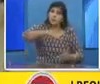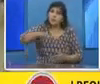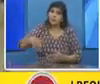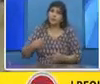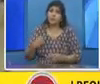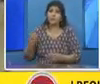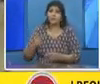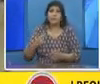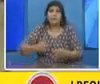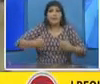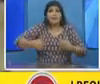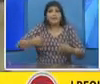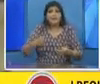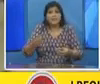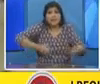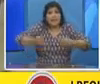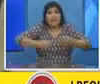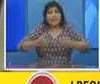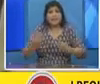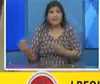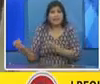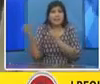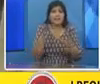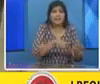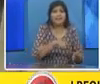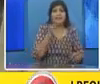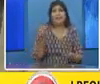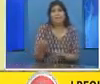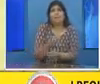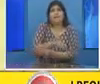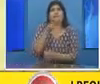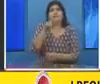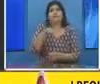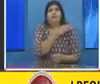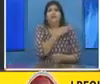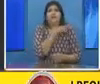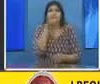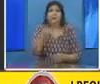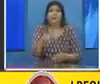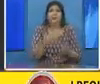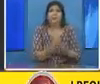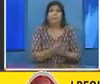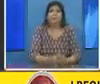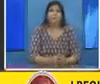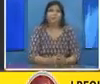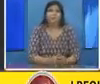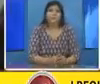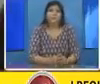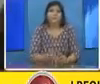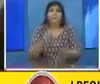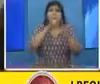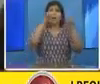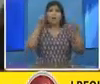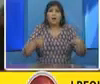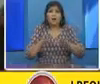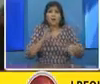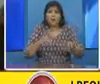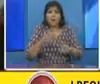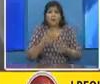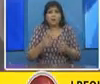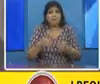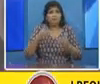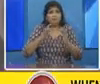ये खेल आप अगर ट्रांसफर नहीं करेंगे तो कौन करेगा। जब ऑनलाइन पढ़ाई की बात आ